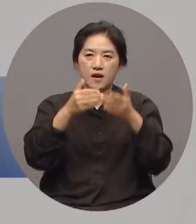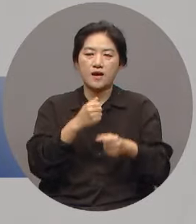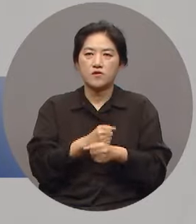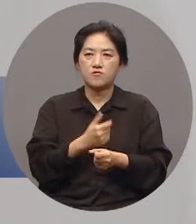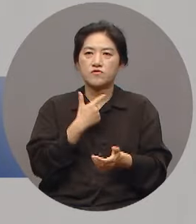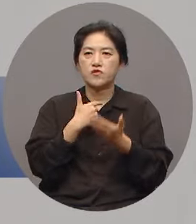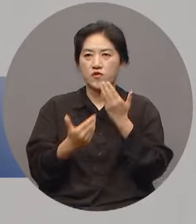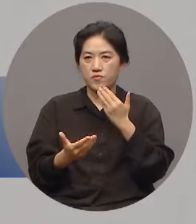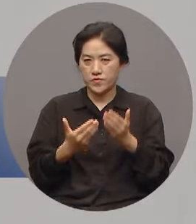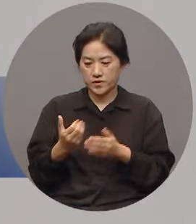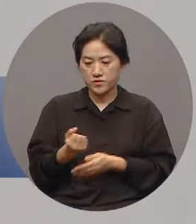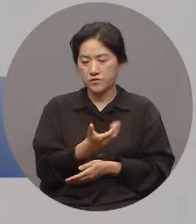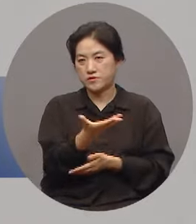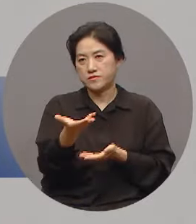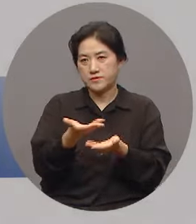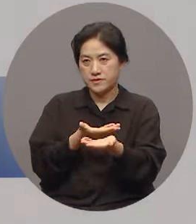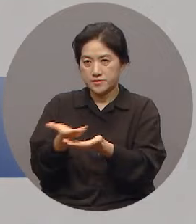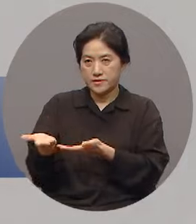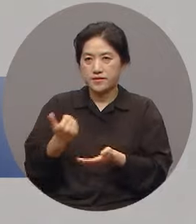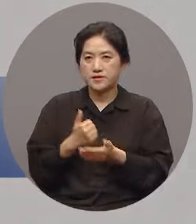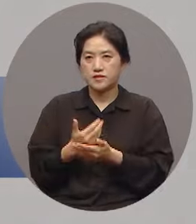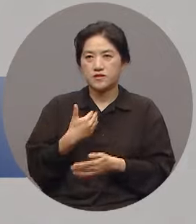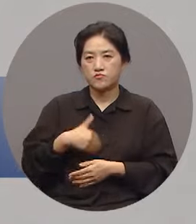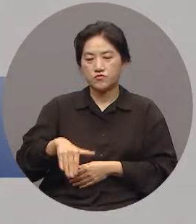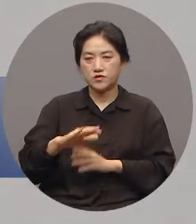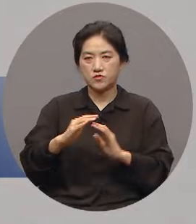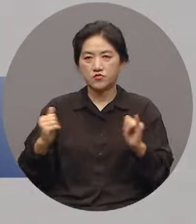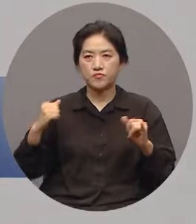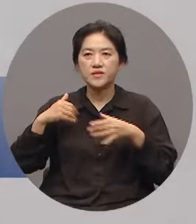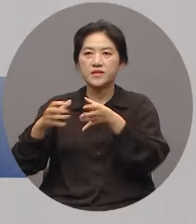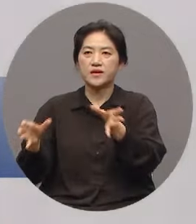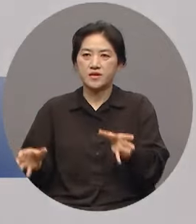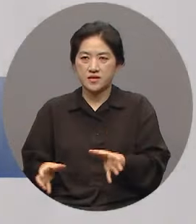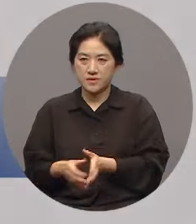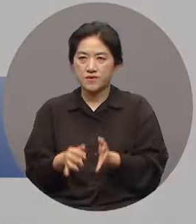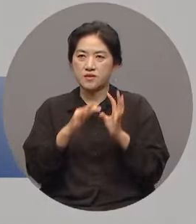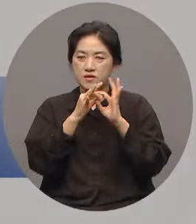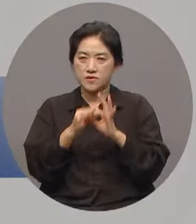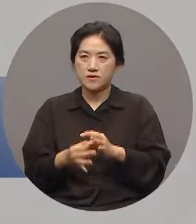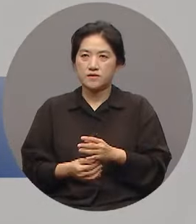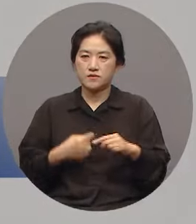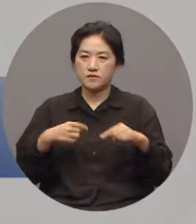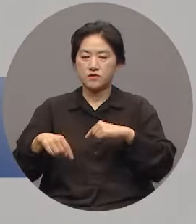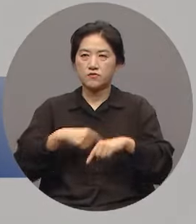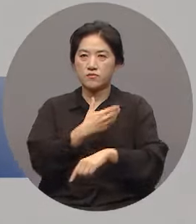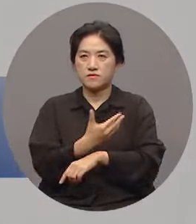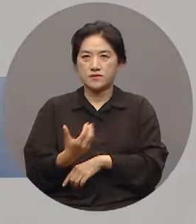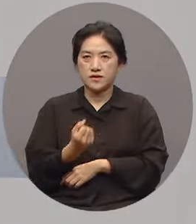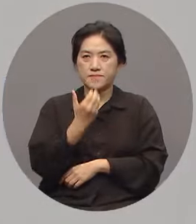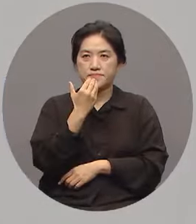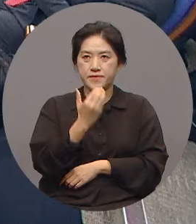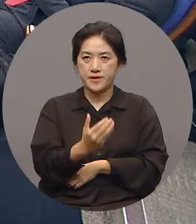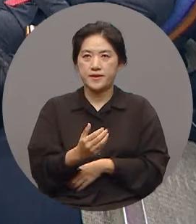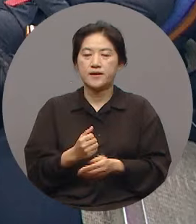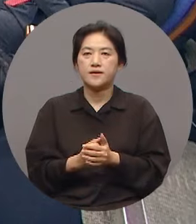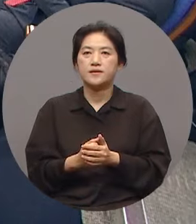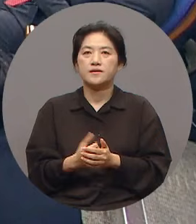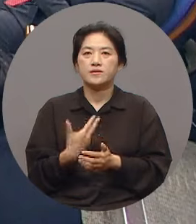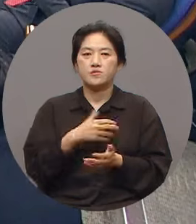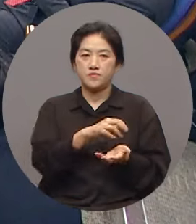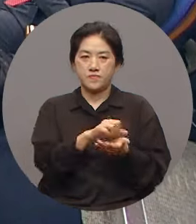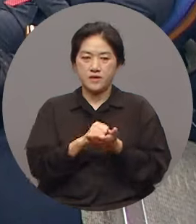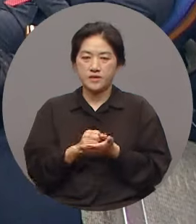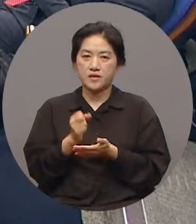다하고 경험을 여러분들과 공유해서 우리 당이 계속해서 집권할 수 있도록. 또 수용하기로